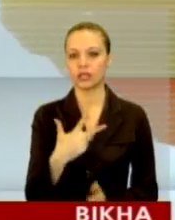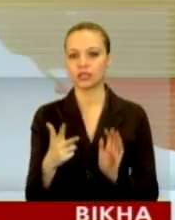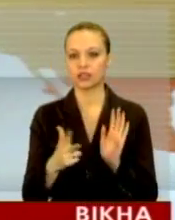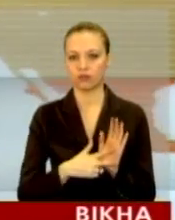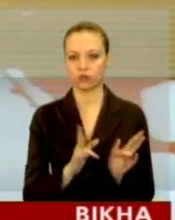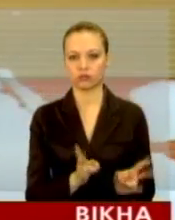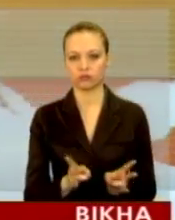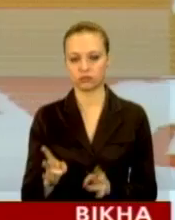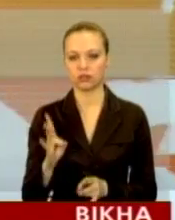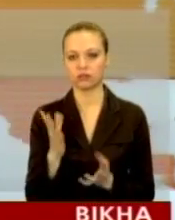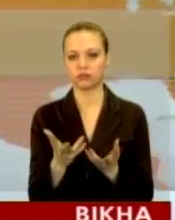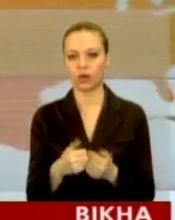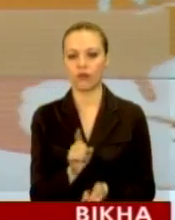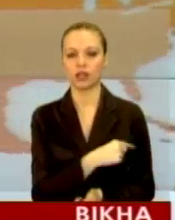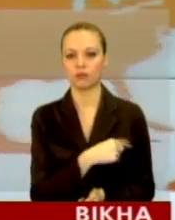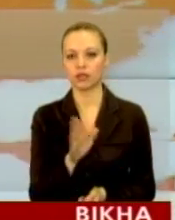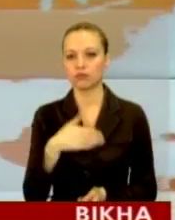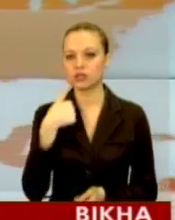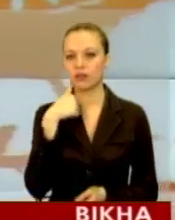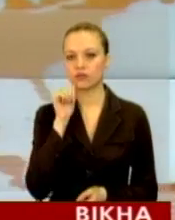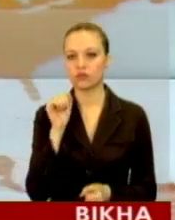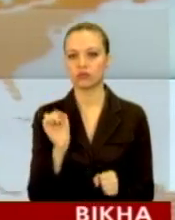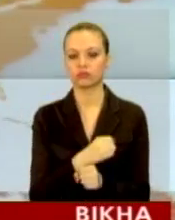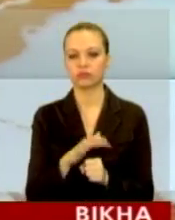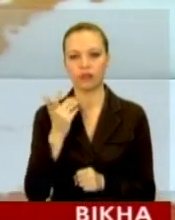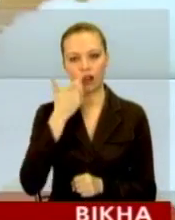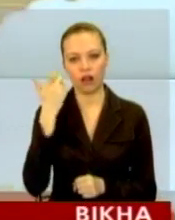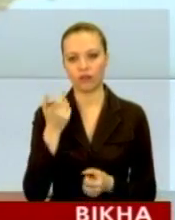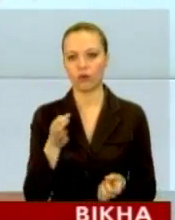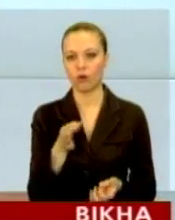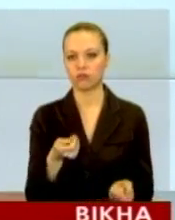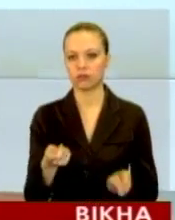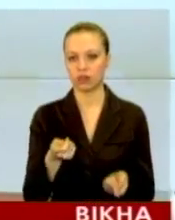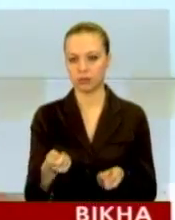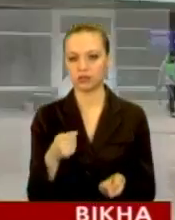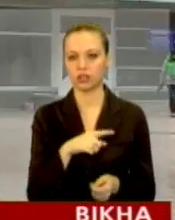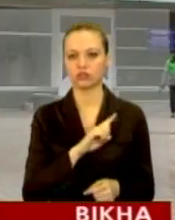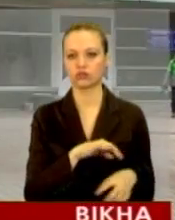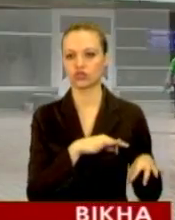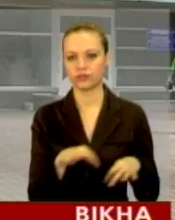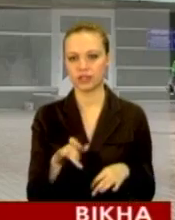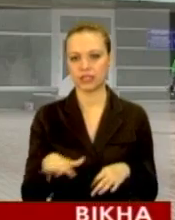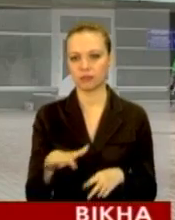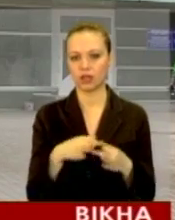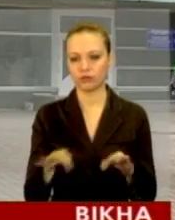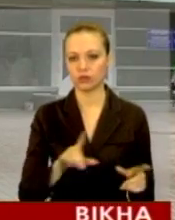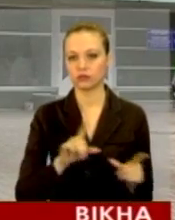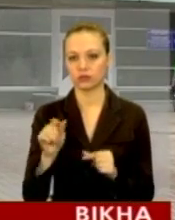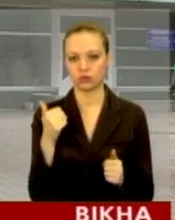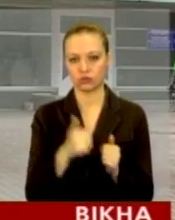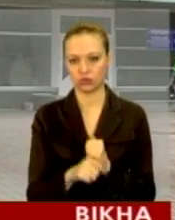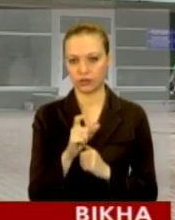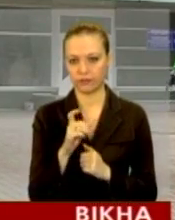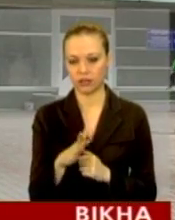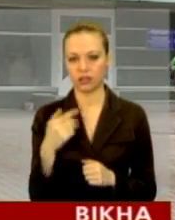138 постраждалих нарахували медики після вчорашнього штурму Харківської обладміністрації. Швидкі з Майдану Свободи від'їздили